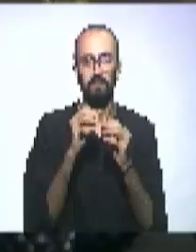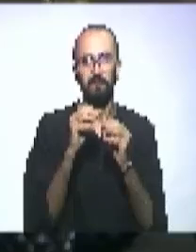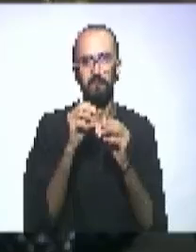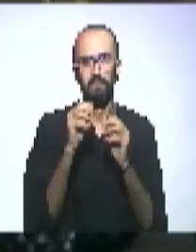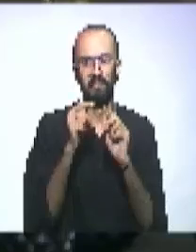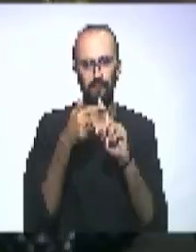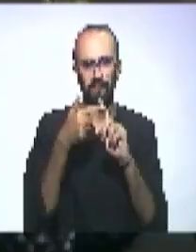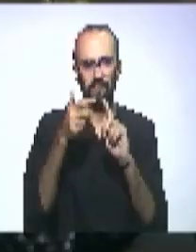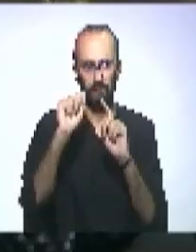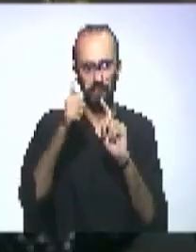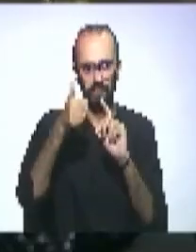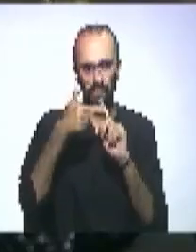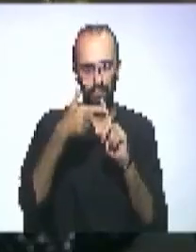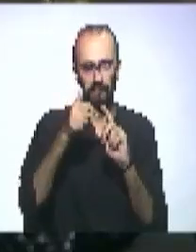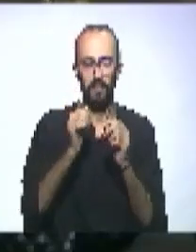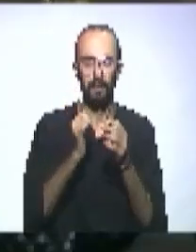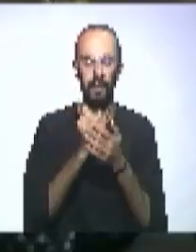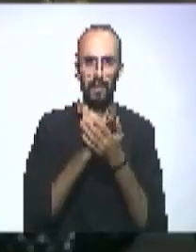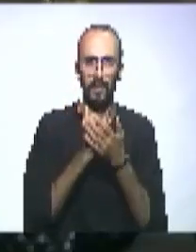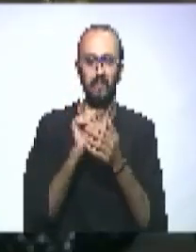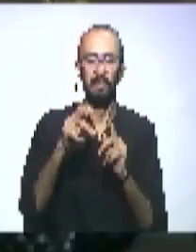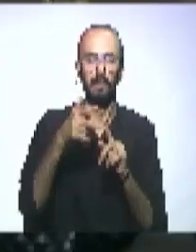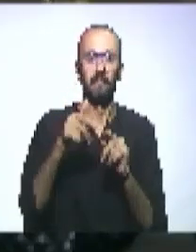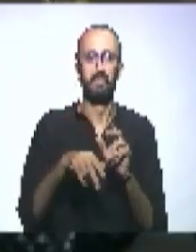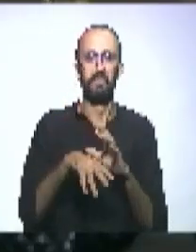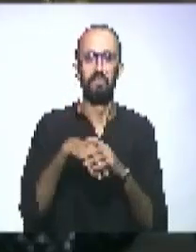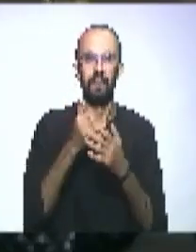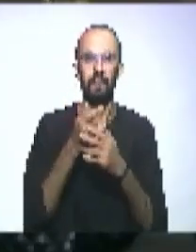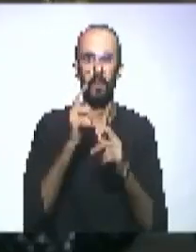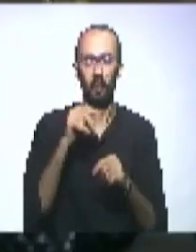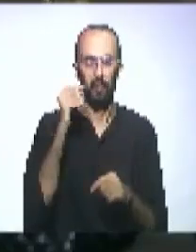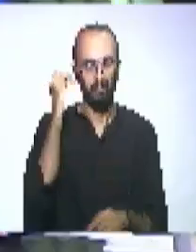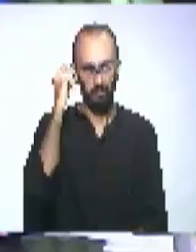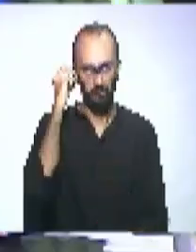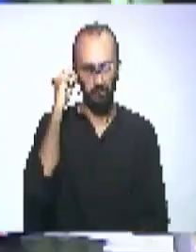اللي فاتوا كانوا للمدارس والنهاردة كمان هتشتغل على بالزبط. نفس احنا